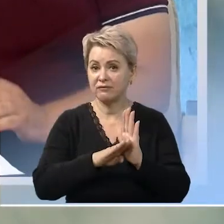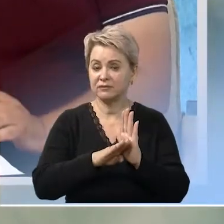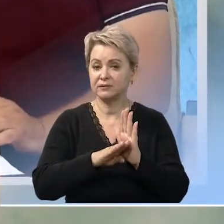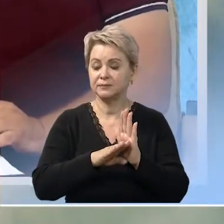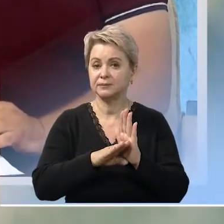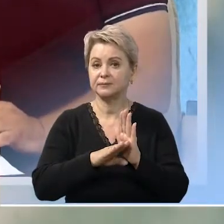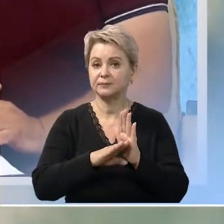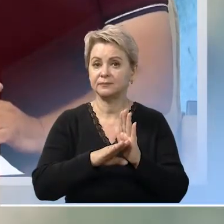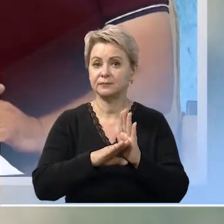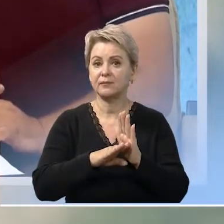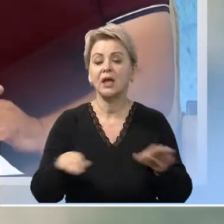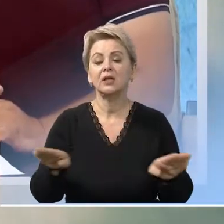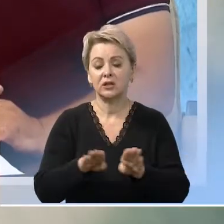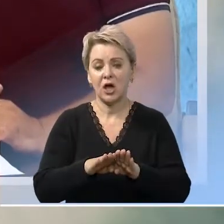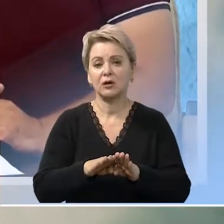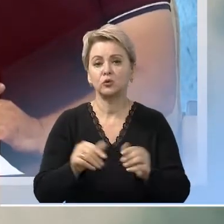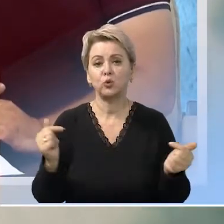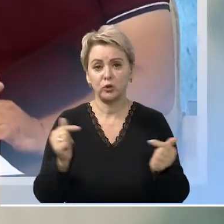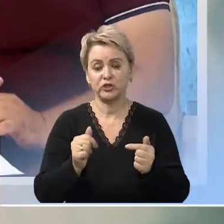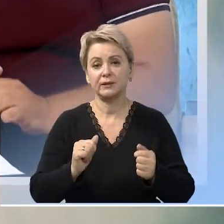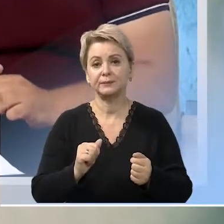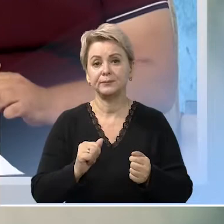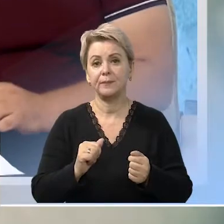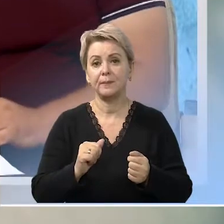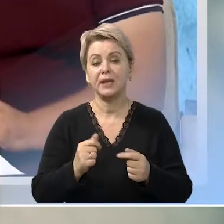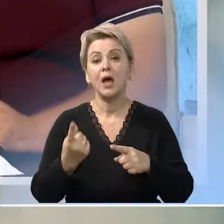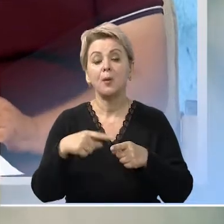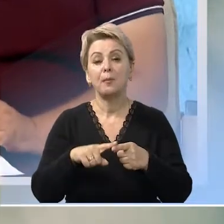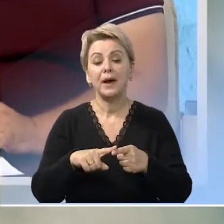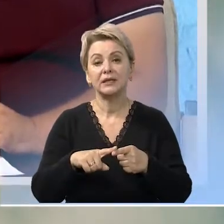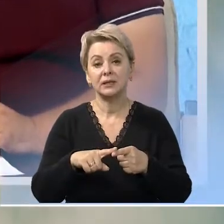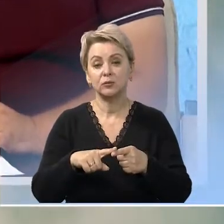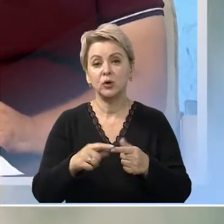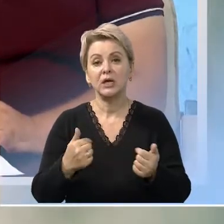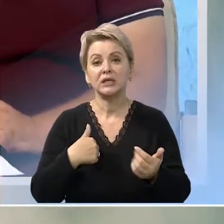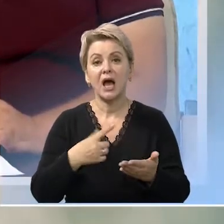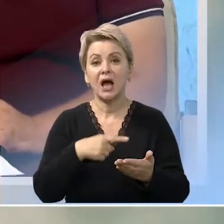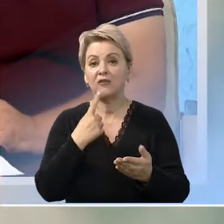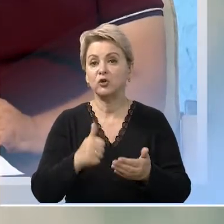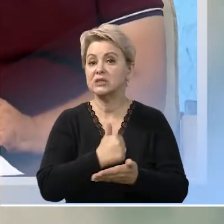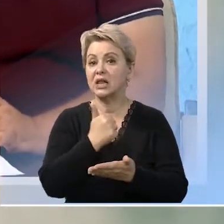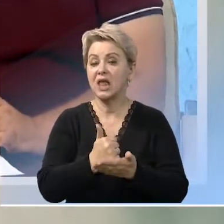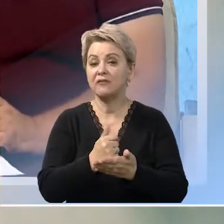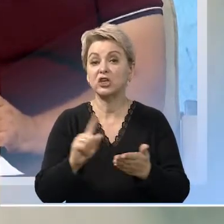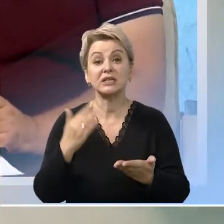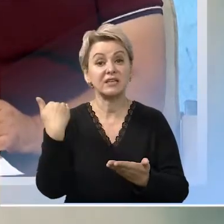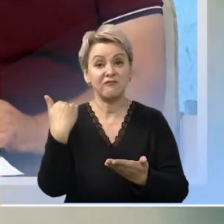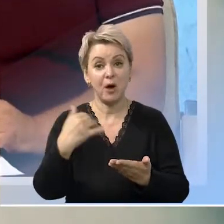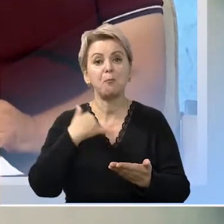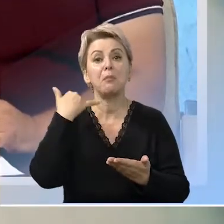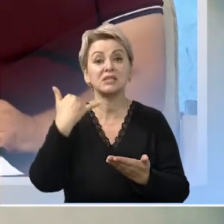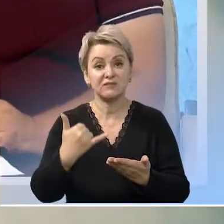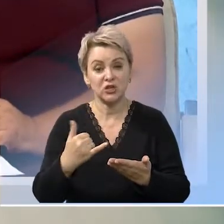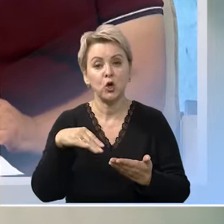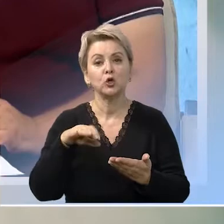же самое. Так точно. Угу. Да. Угу. Поэтому, я же говорю, самое главное, если вам